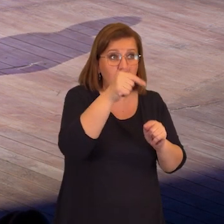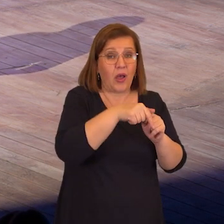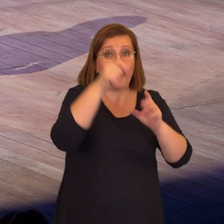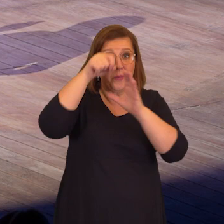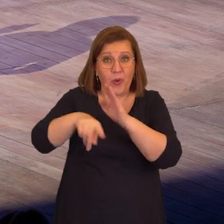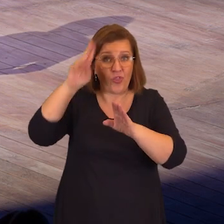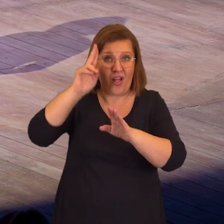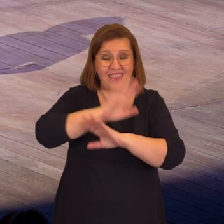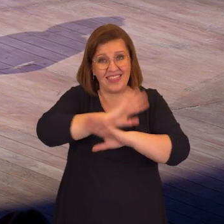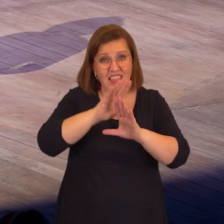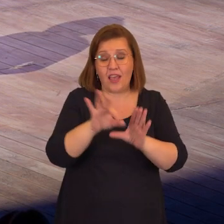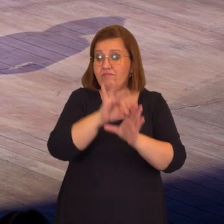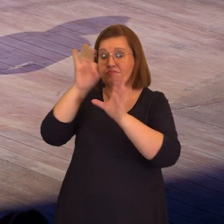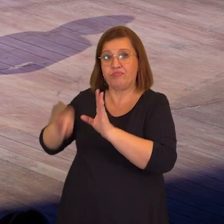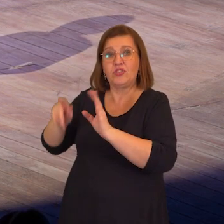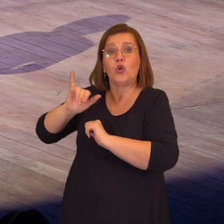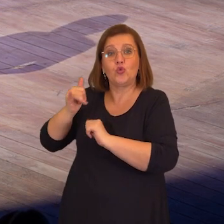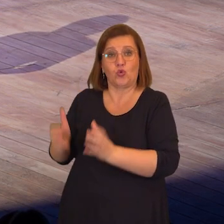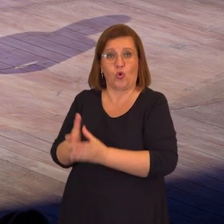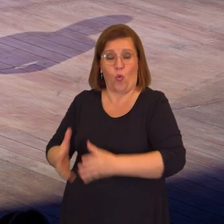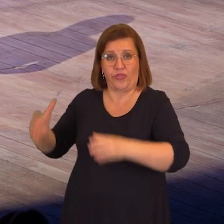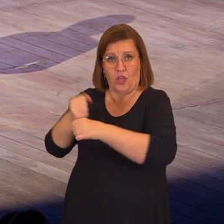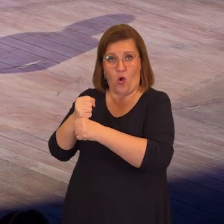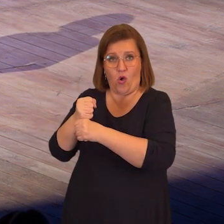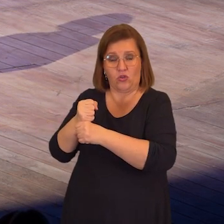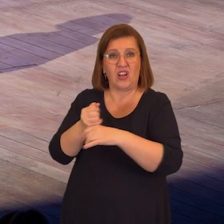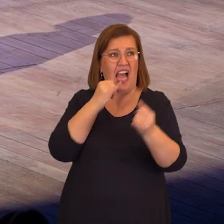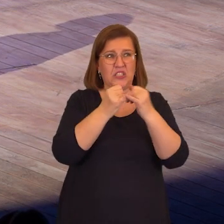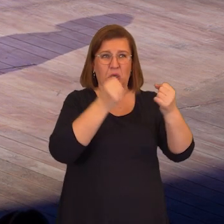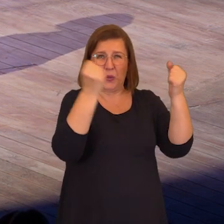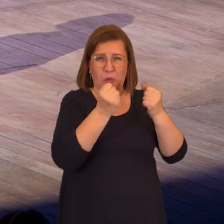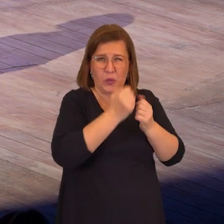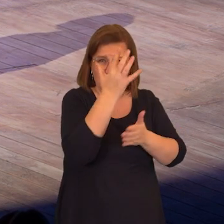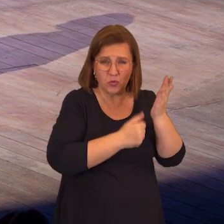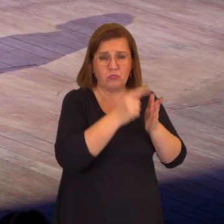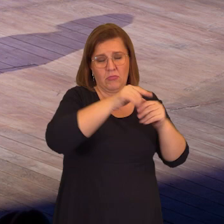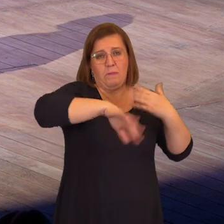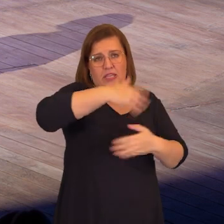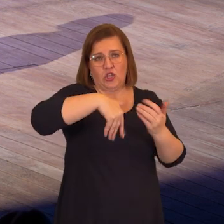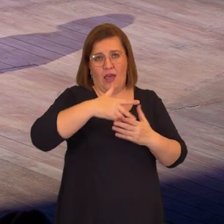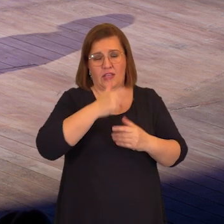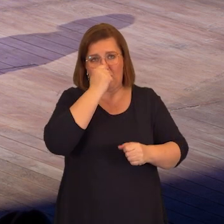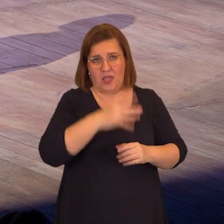gdzie? Do żółtego kosza? A jeżeli są bardzo zużyte? Do kosza ze śmieciami zmieszanymi.